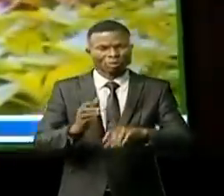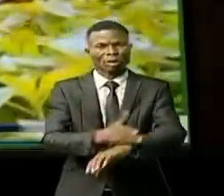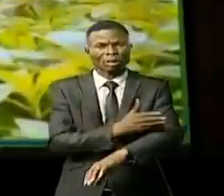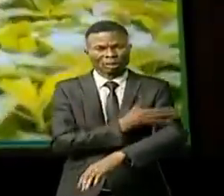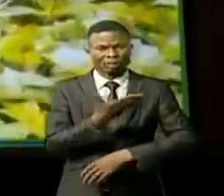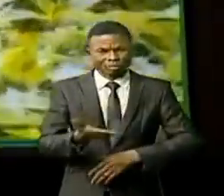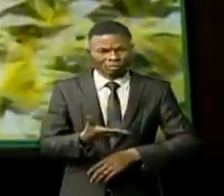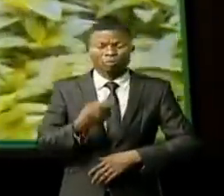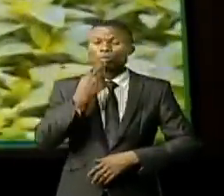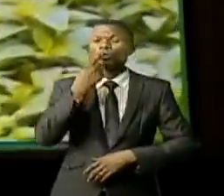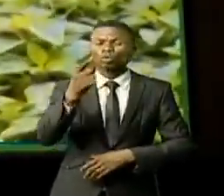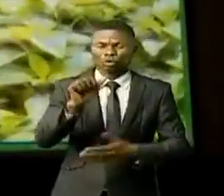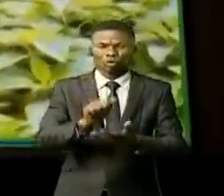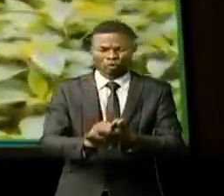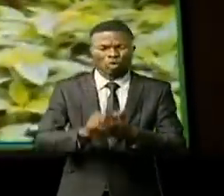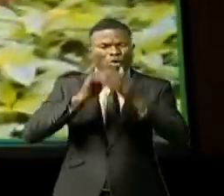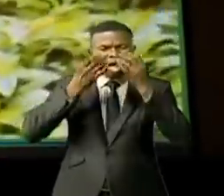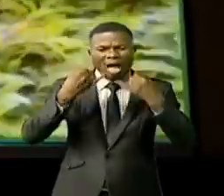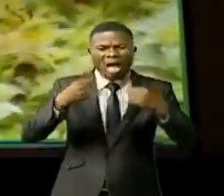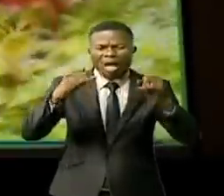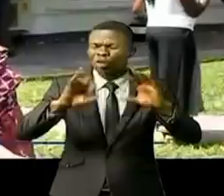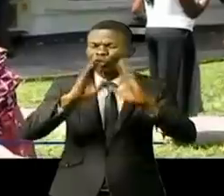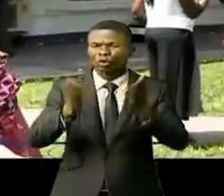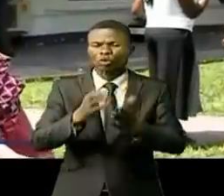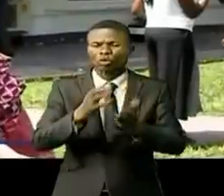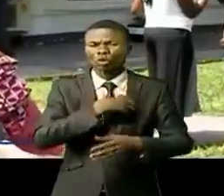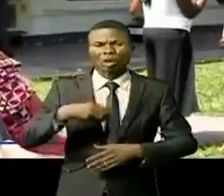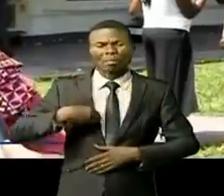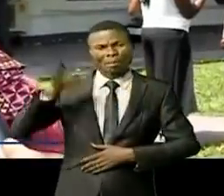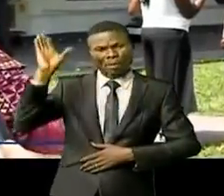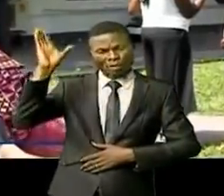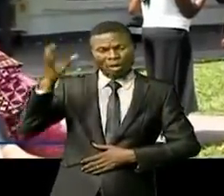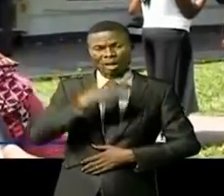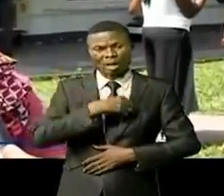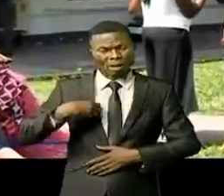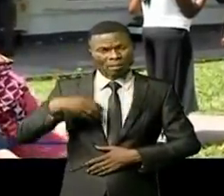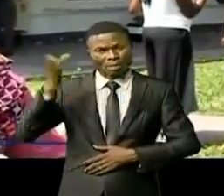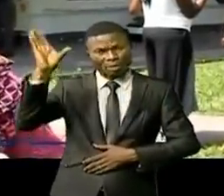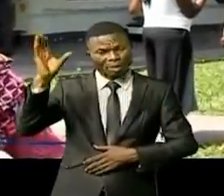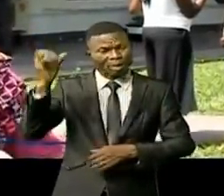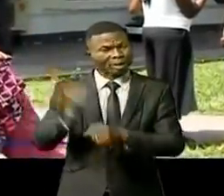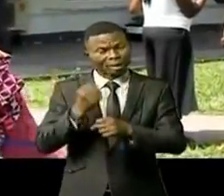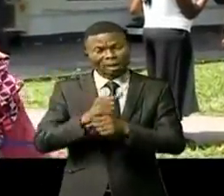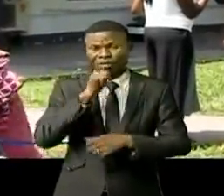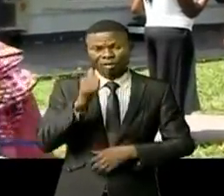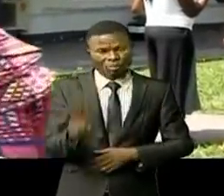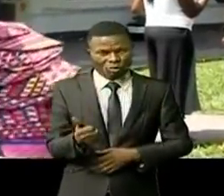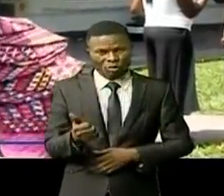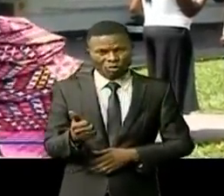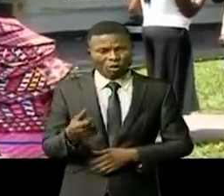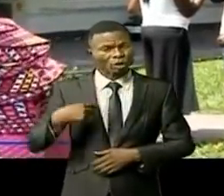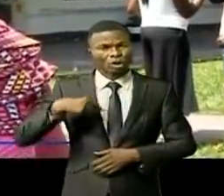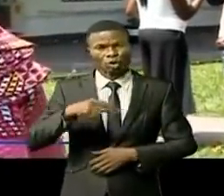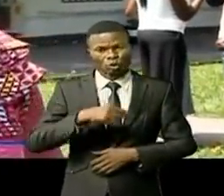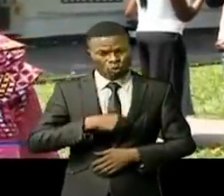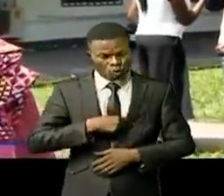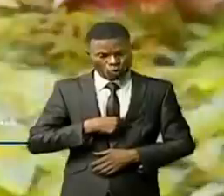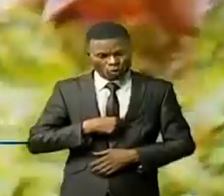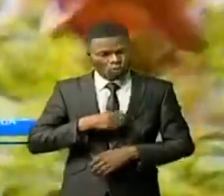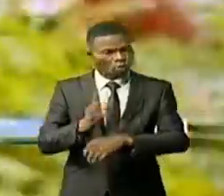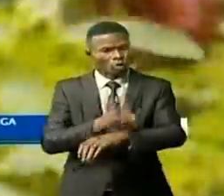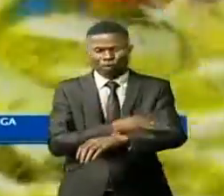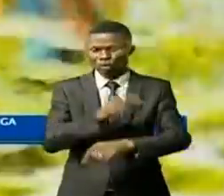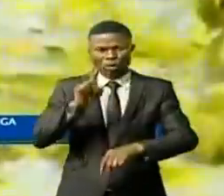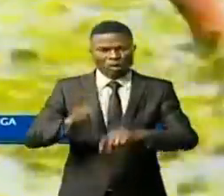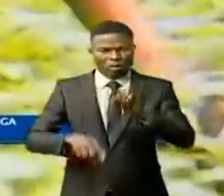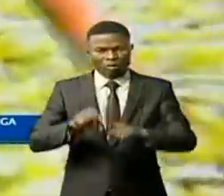c'est qu'on a dit qu'on doit sensibiliser la femme rurale. Si la femme rurale ne travaille pas, nous ne serons pas ici aujourd'hui.